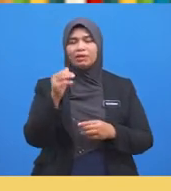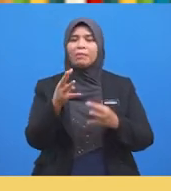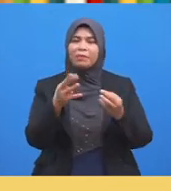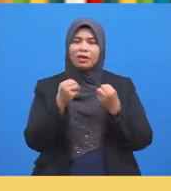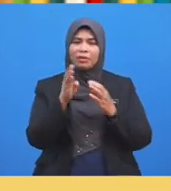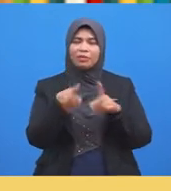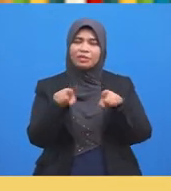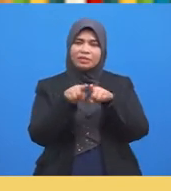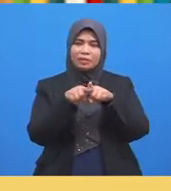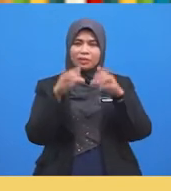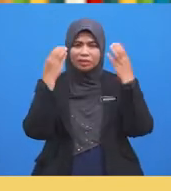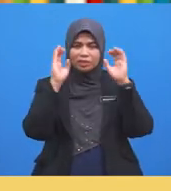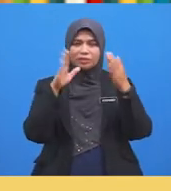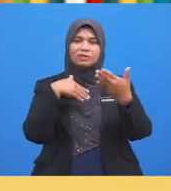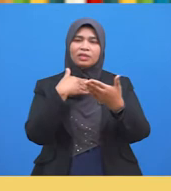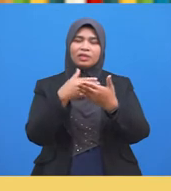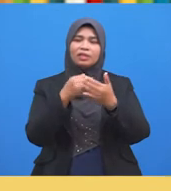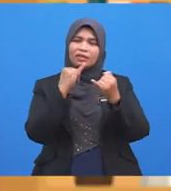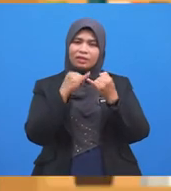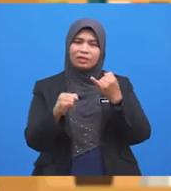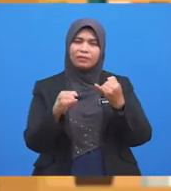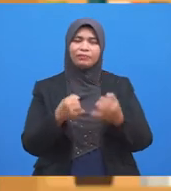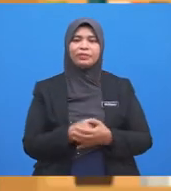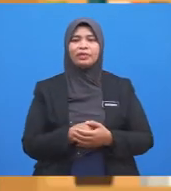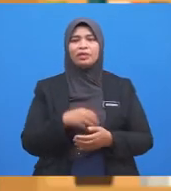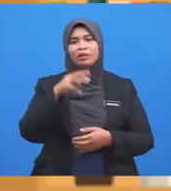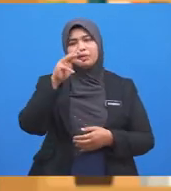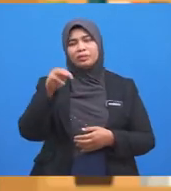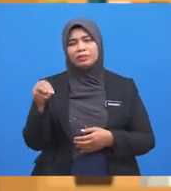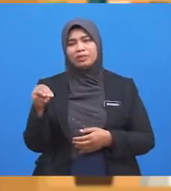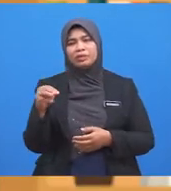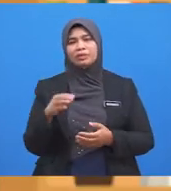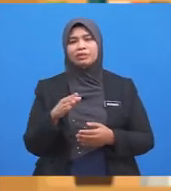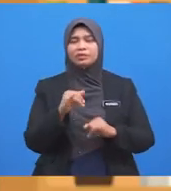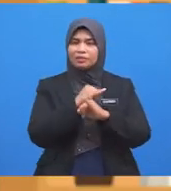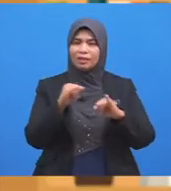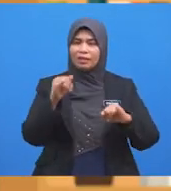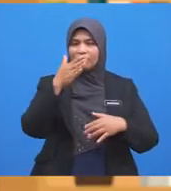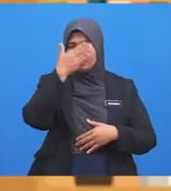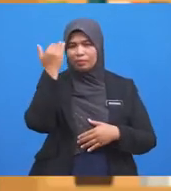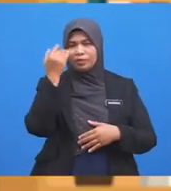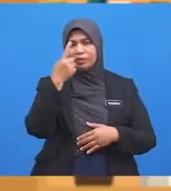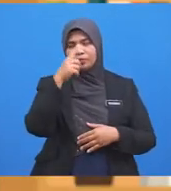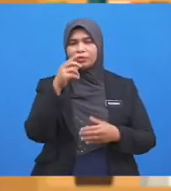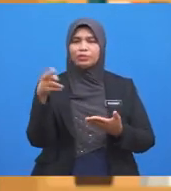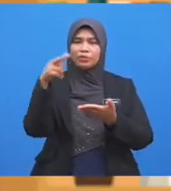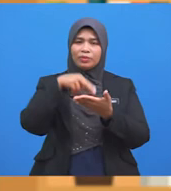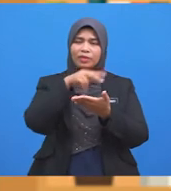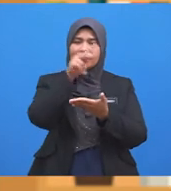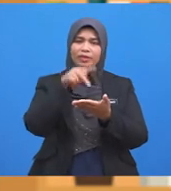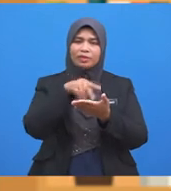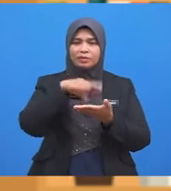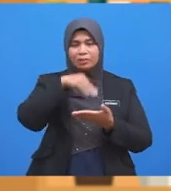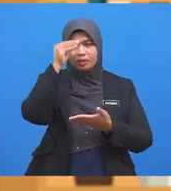cikgu sehingga ke akhir pengajaran. Murid-murid, jangan lupa untuk mengulang kaji